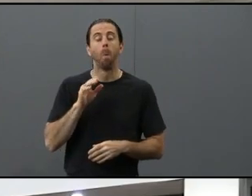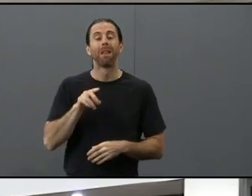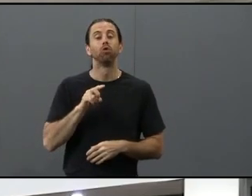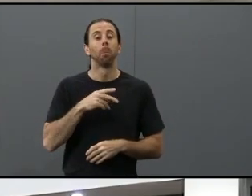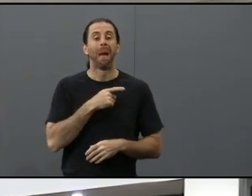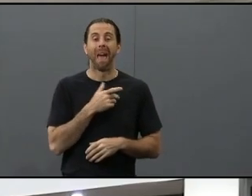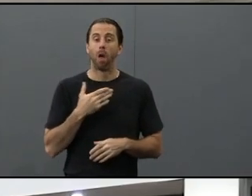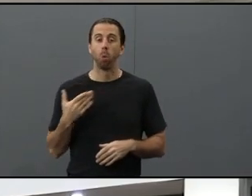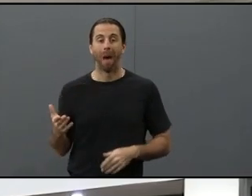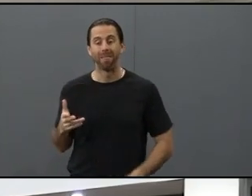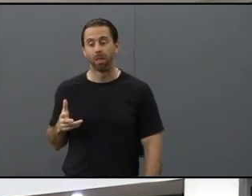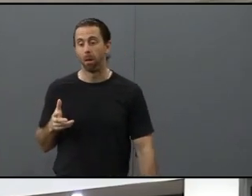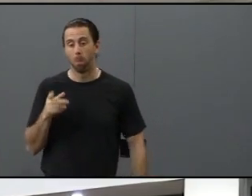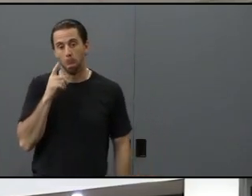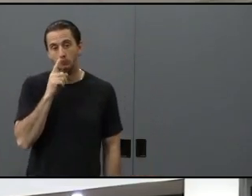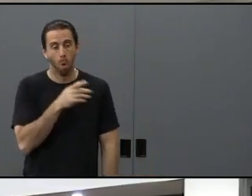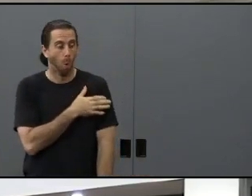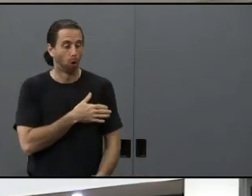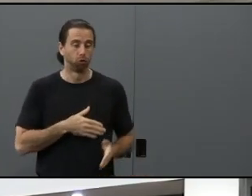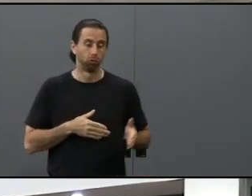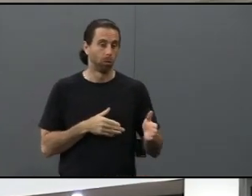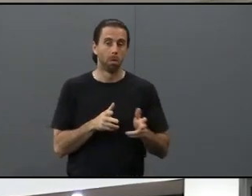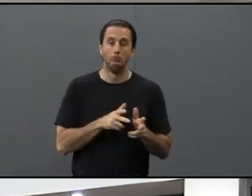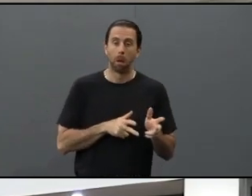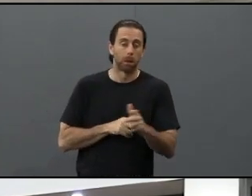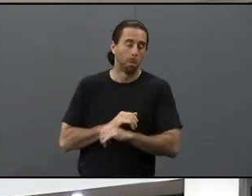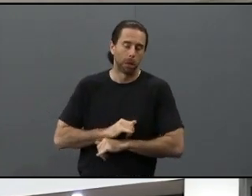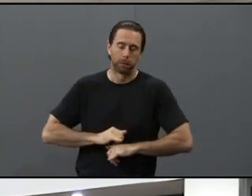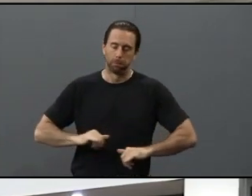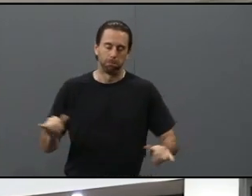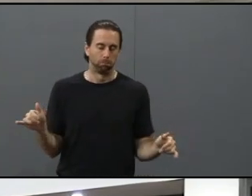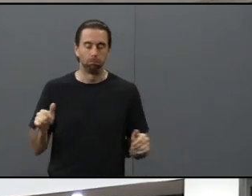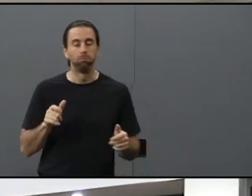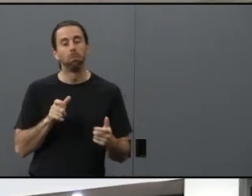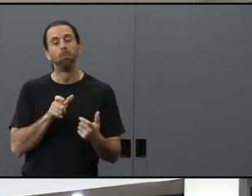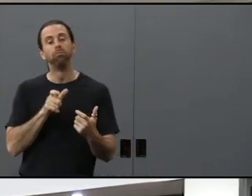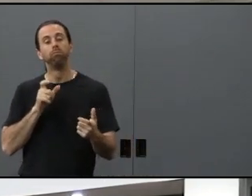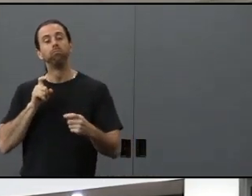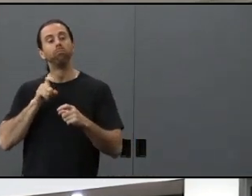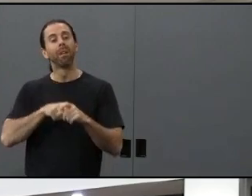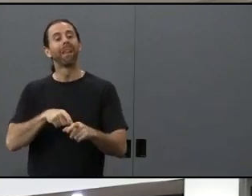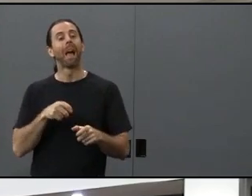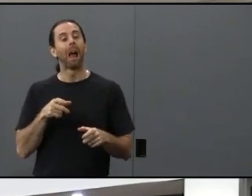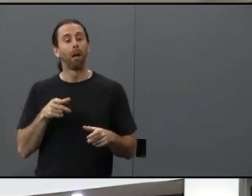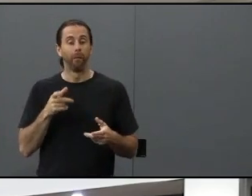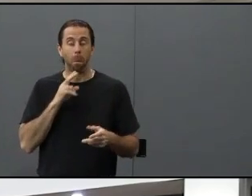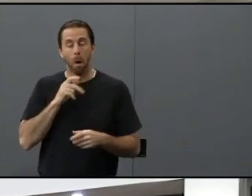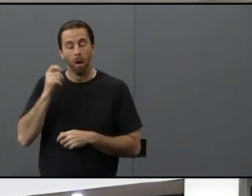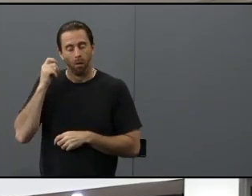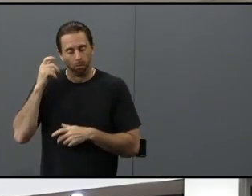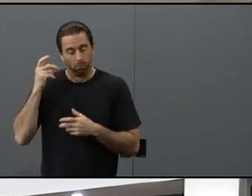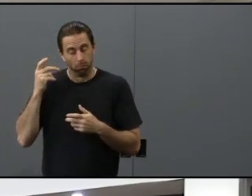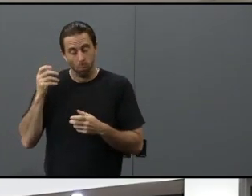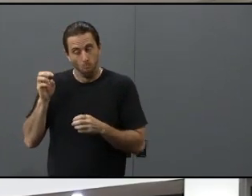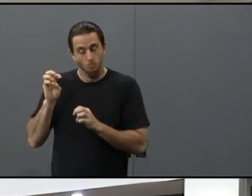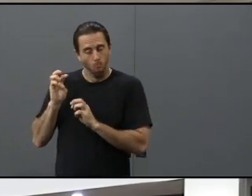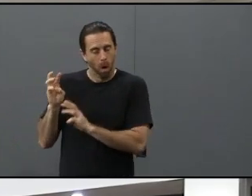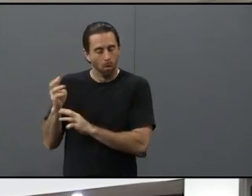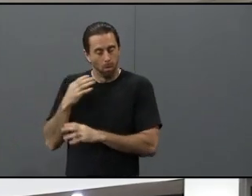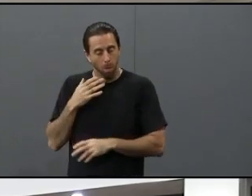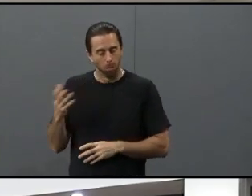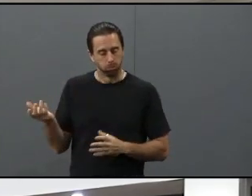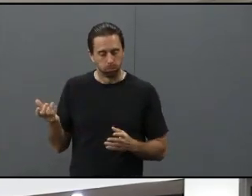voie droite et ils peuvent pas aller dans voie de gauche ils peuvent pas dépasser en train routier je lève mon chapeau là mais tout